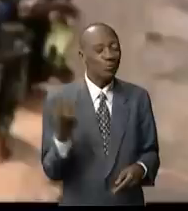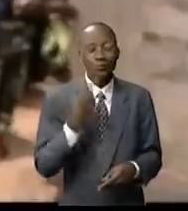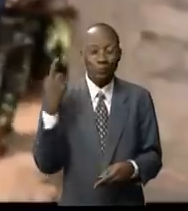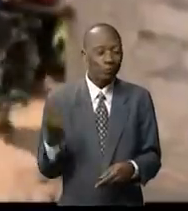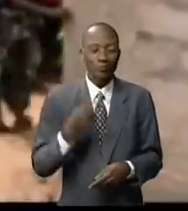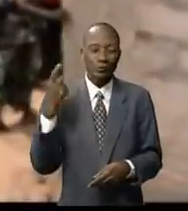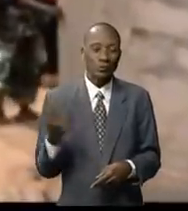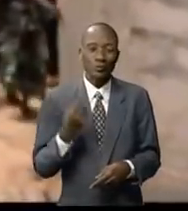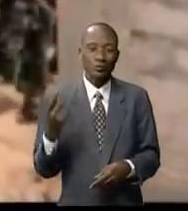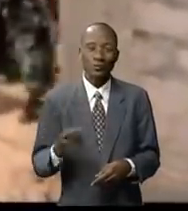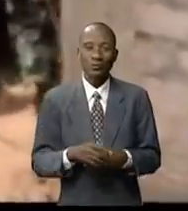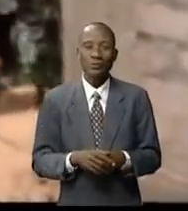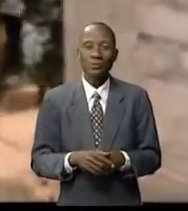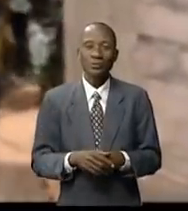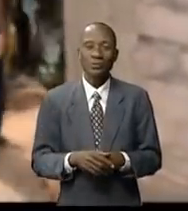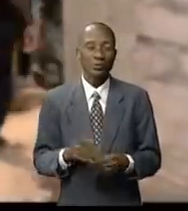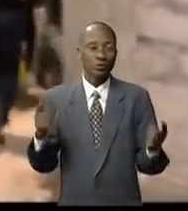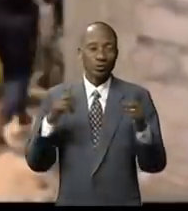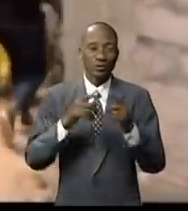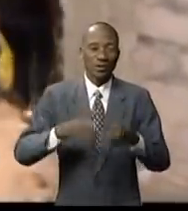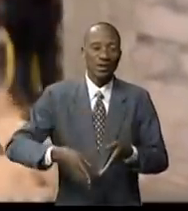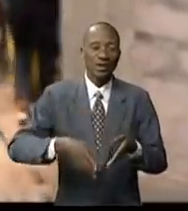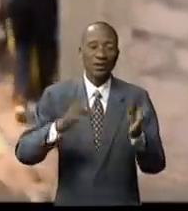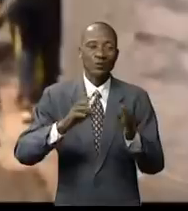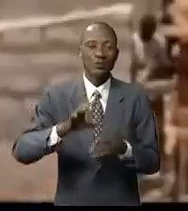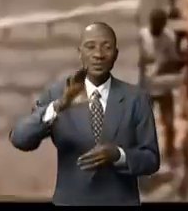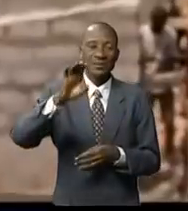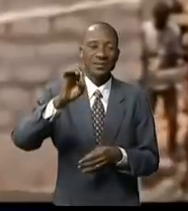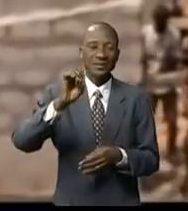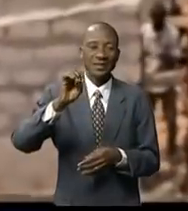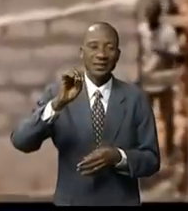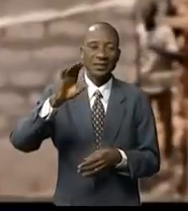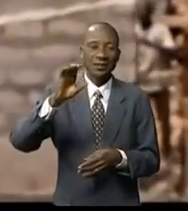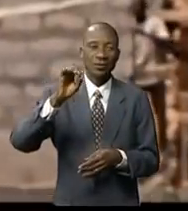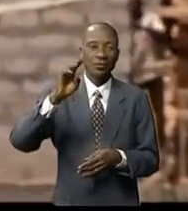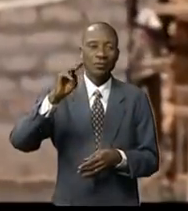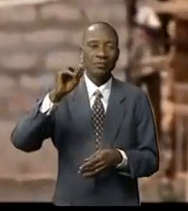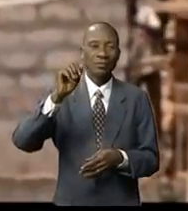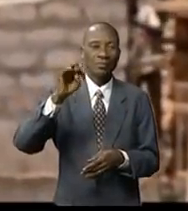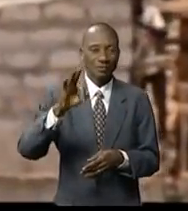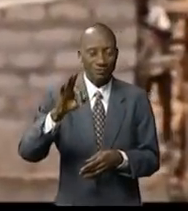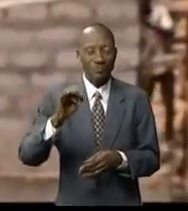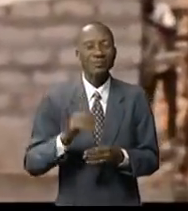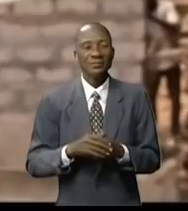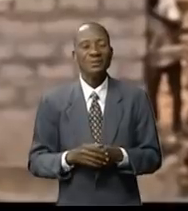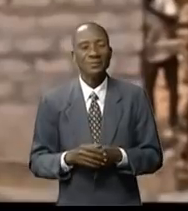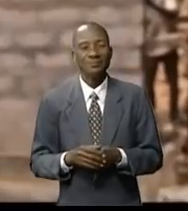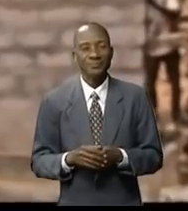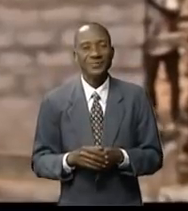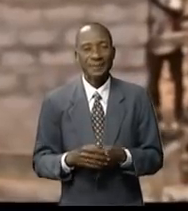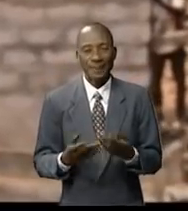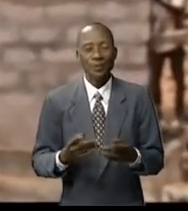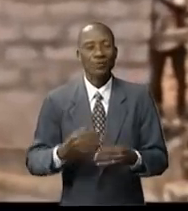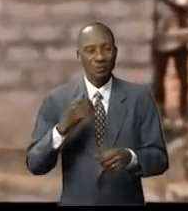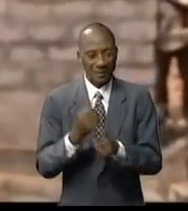route Sekomaf, pour atteindre le centre-ville de Kinshasa. Et donc, le désengorgement était une nécessité